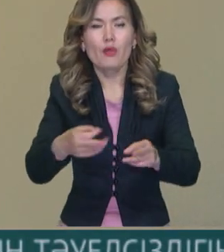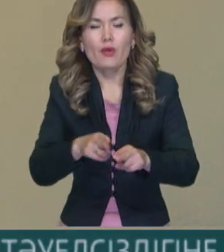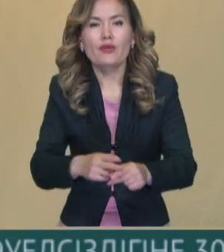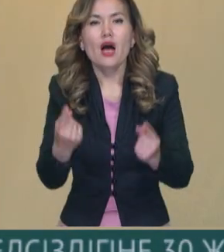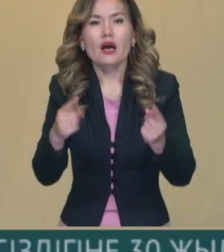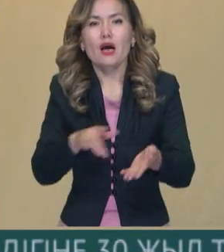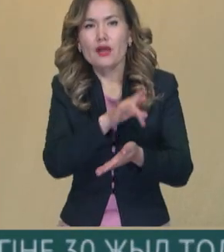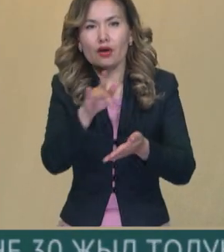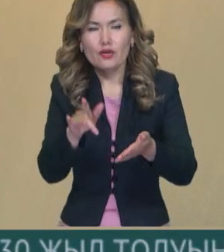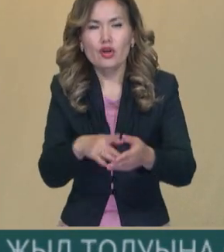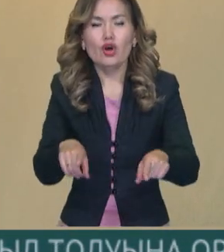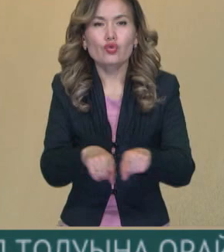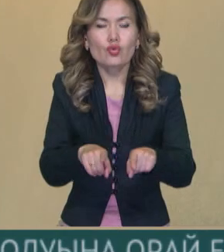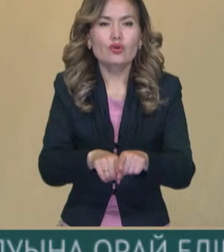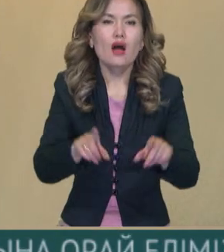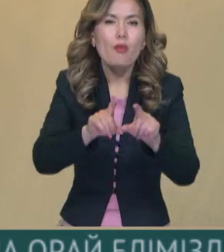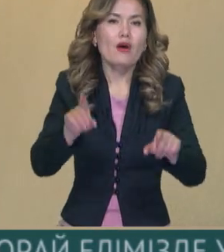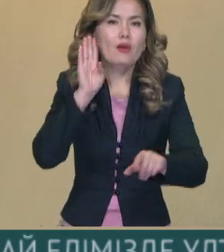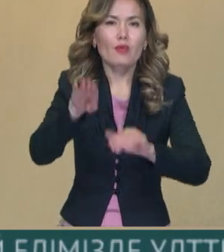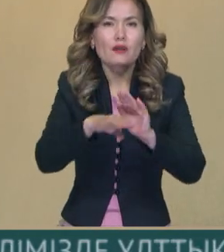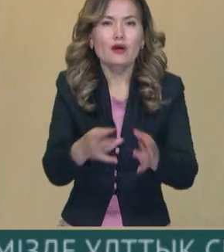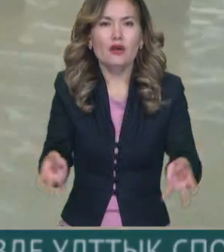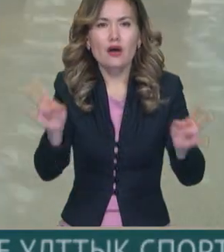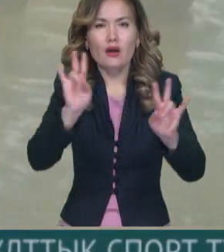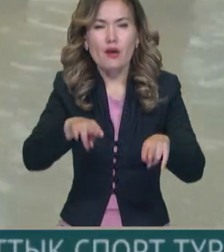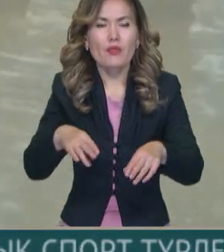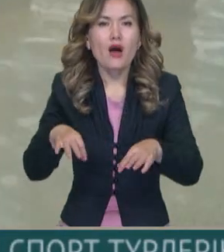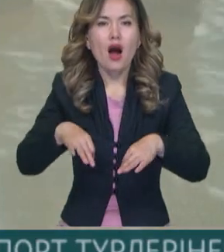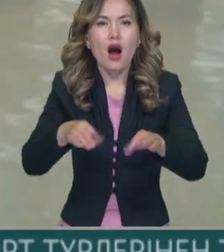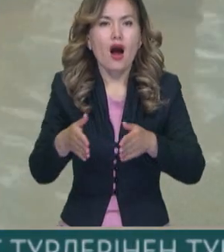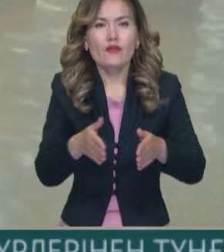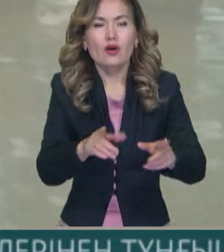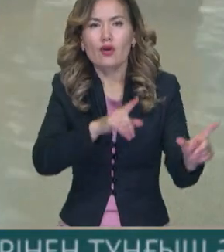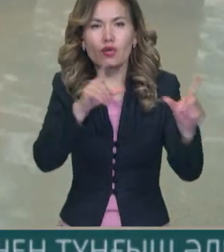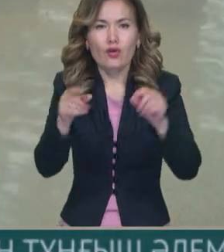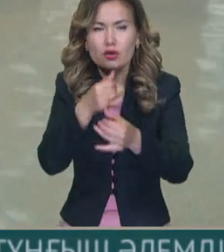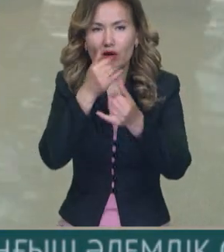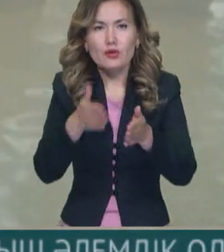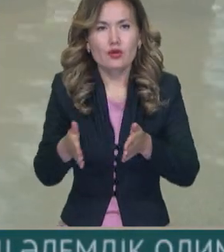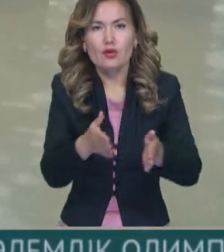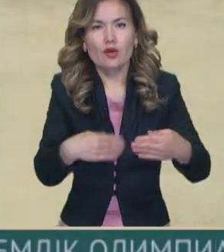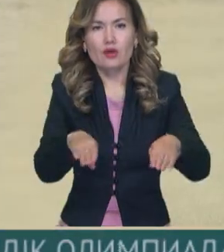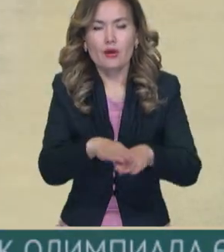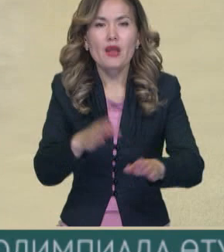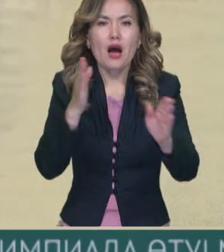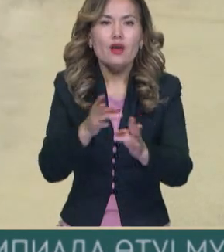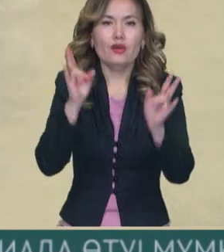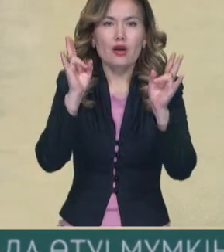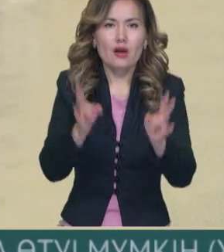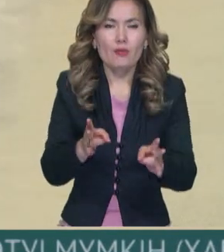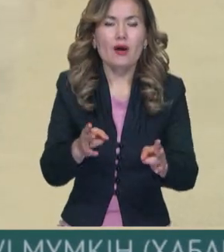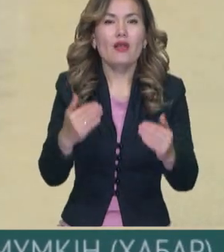Синтония муниципалитетінде де ғимараттар топан су астында қалып, автокөлік қозғалысы шектелді. Табиғи апатқа байланысты елдің